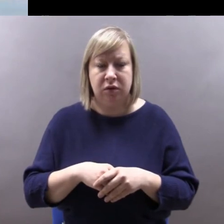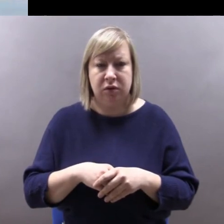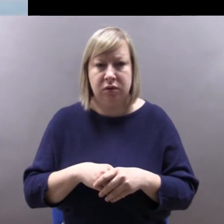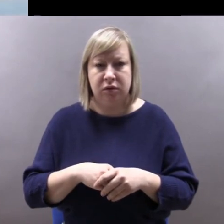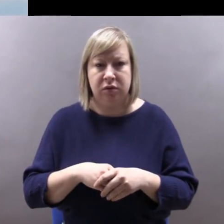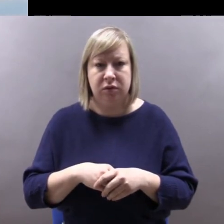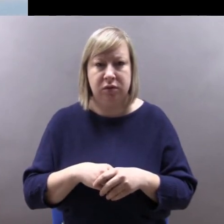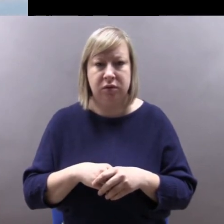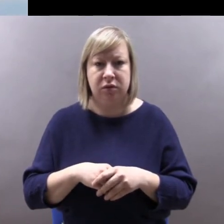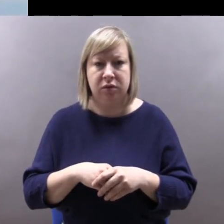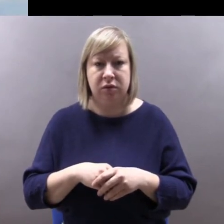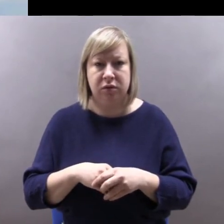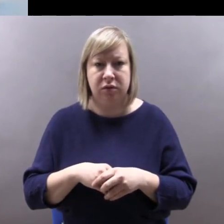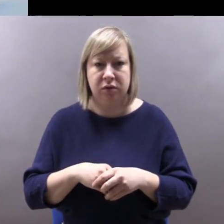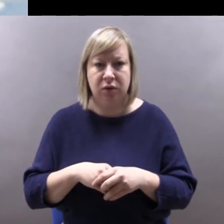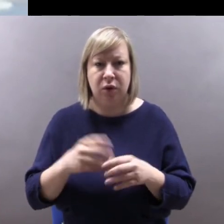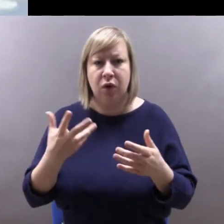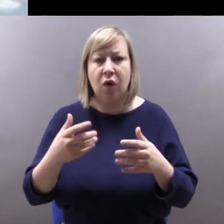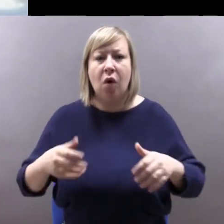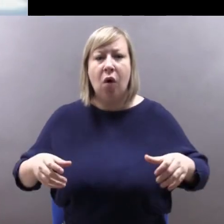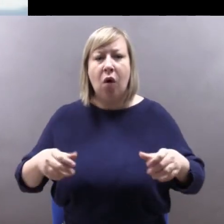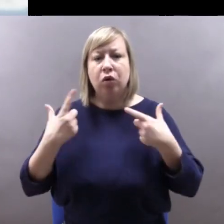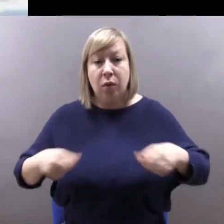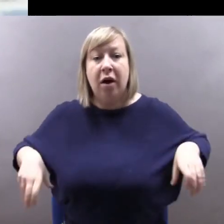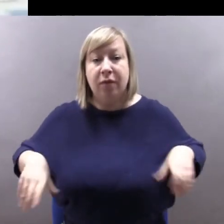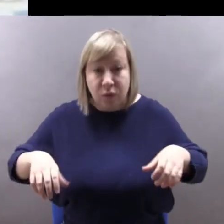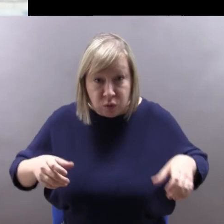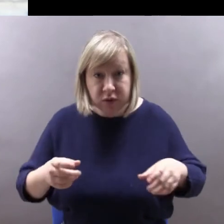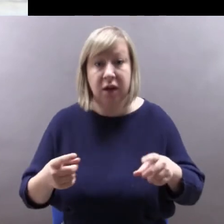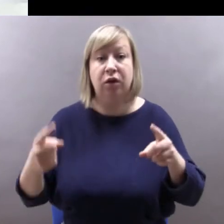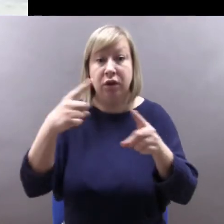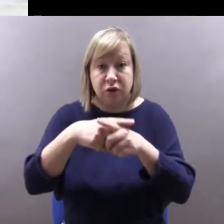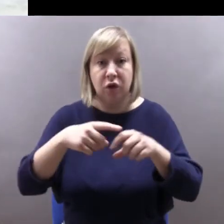że jest osoba na wózku i ma jeszcze w gratisie, znaczy no,